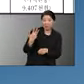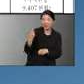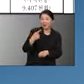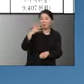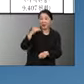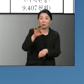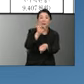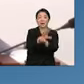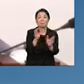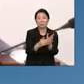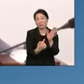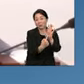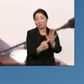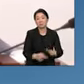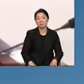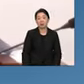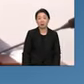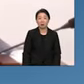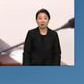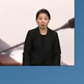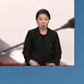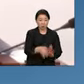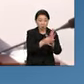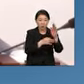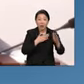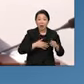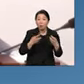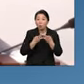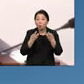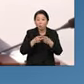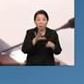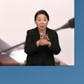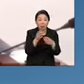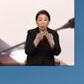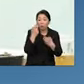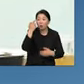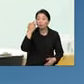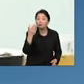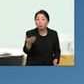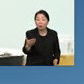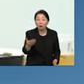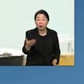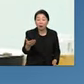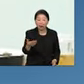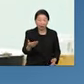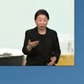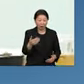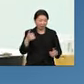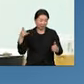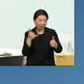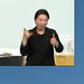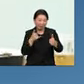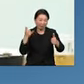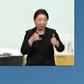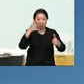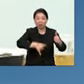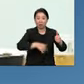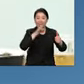샀다고 밝혔습니다 어떻게이 코인을 알게됐고 샀는지 물어보려고 의원에게 연락했지만 전화를 받지